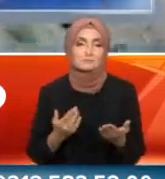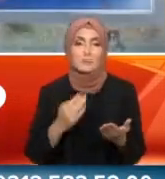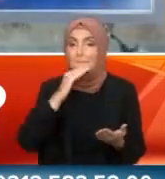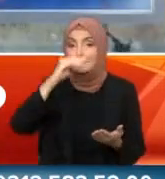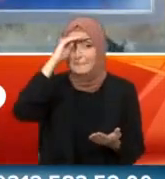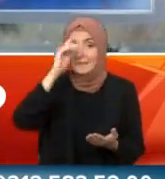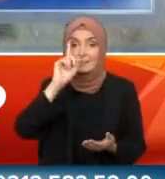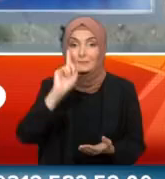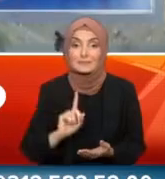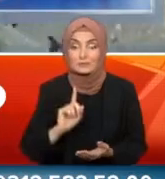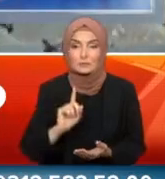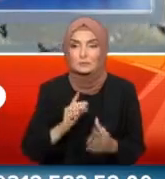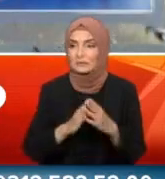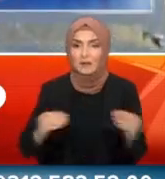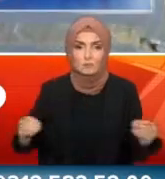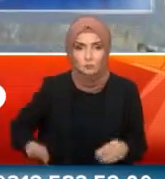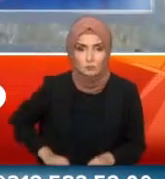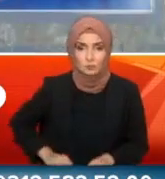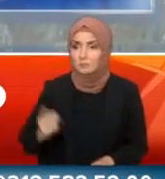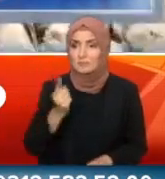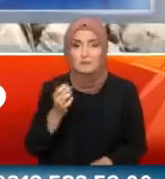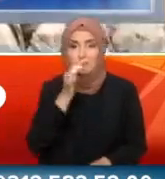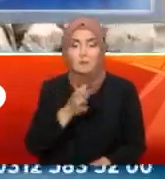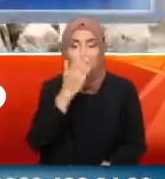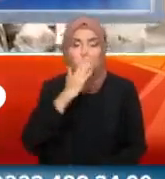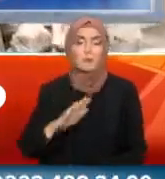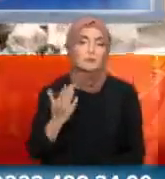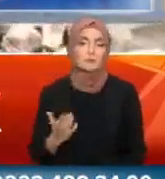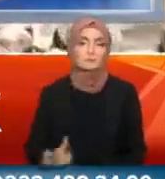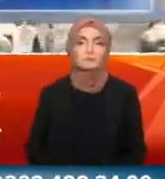bayramın ilk günü kaybolan evladından hala bir haber yok.